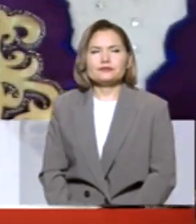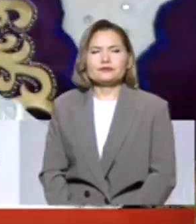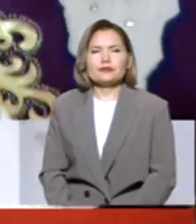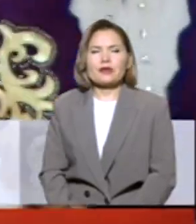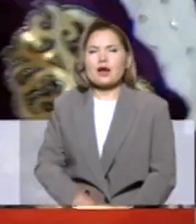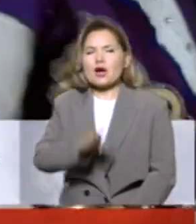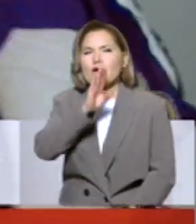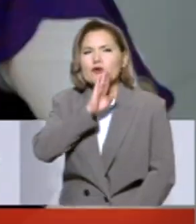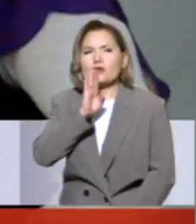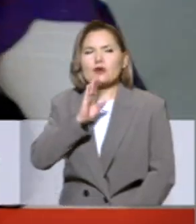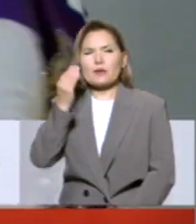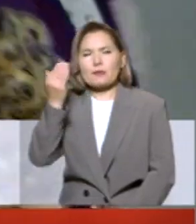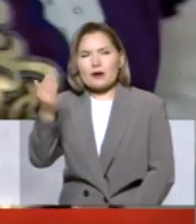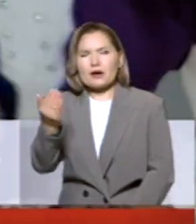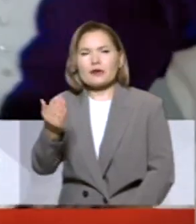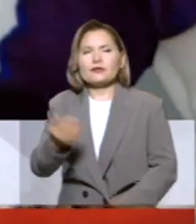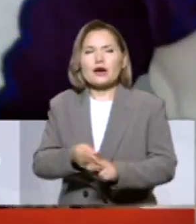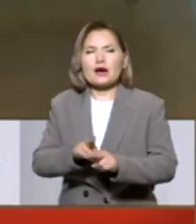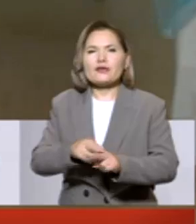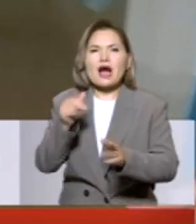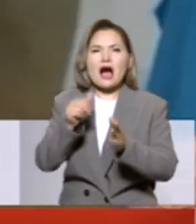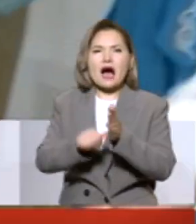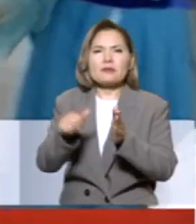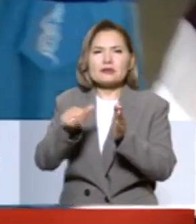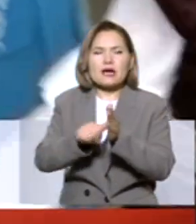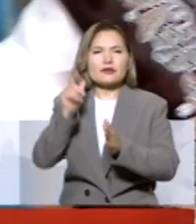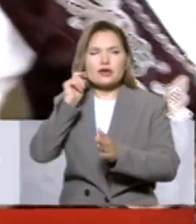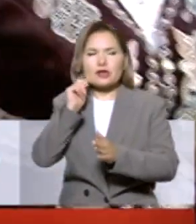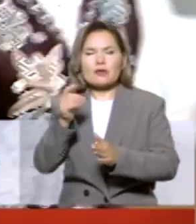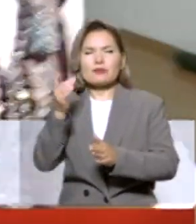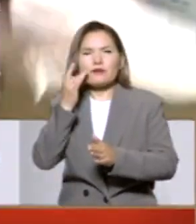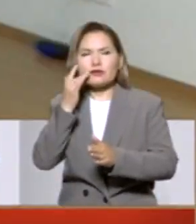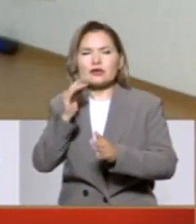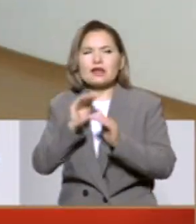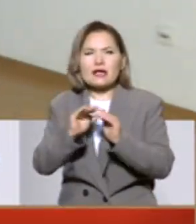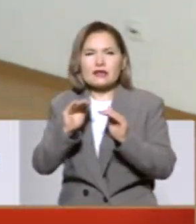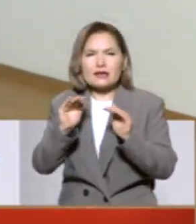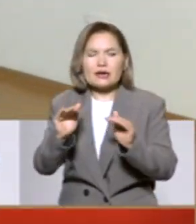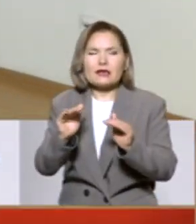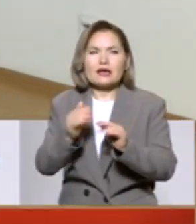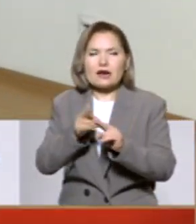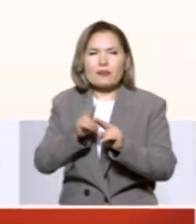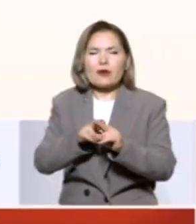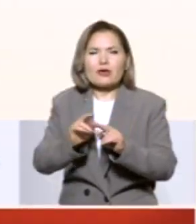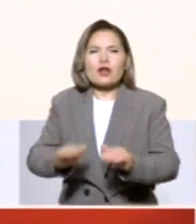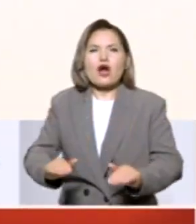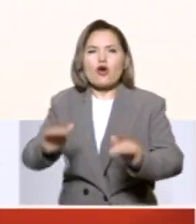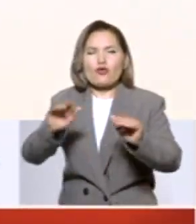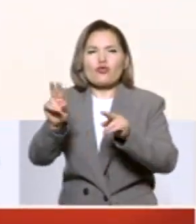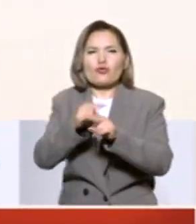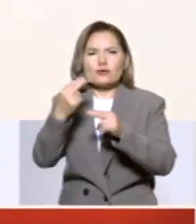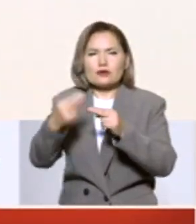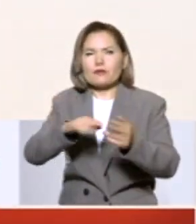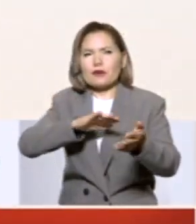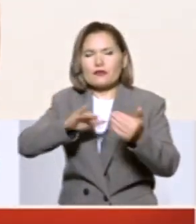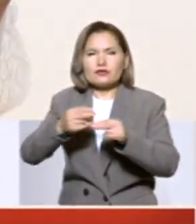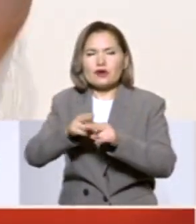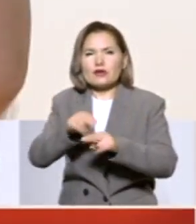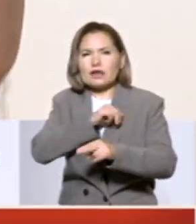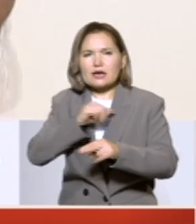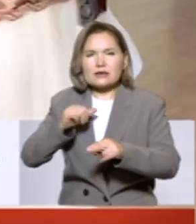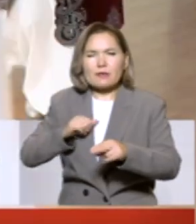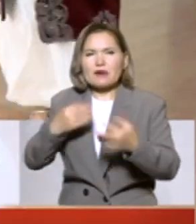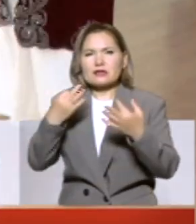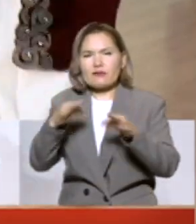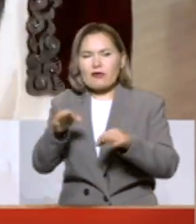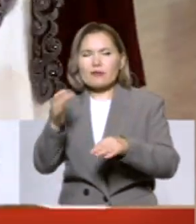Жұма Күлерекешева 66 жаста балалары мен немерелерін аяқтандырған әже енді өзіне уақыт тауып денсаулығын күтіп жүр. Қолы қалт етсе